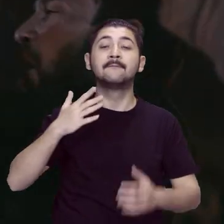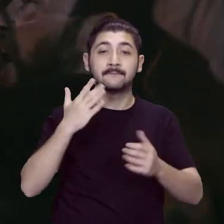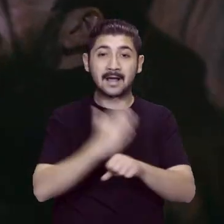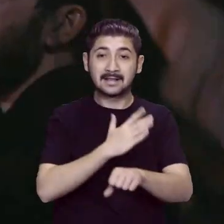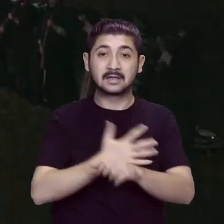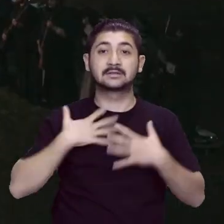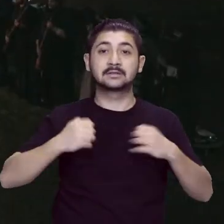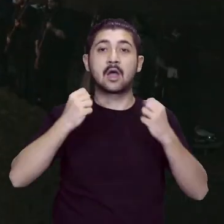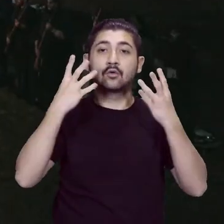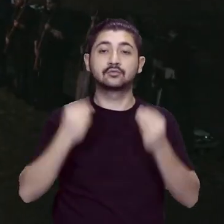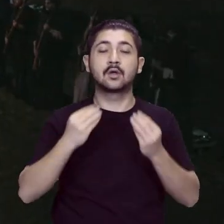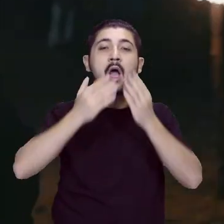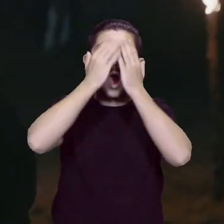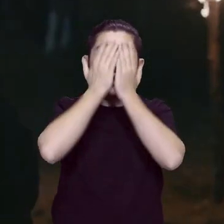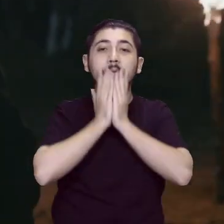olsun.